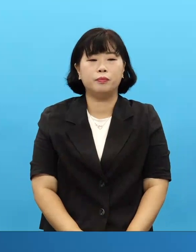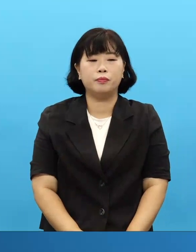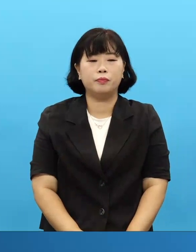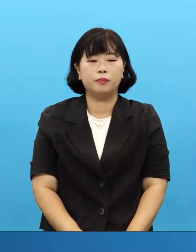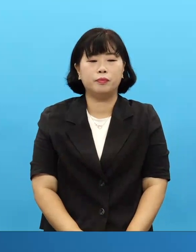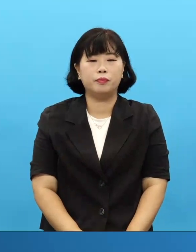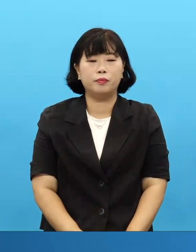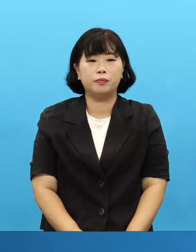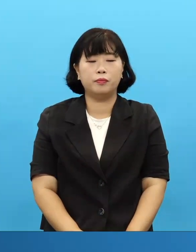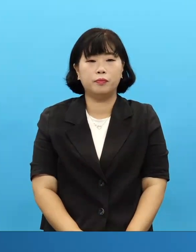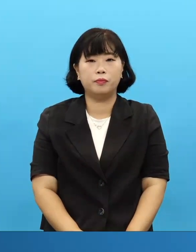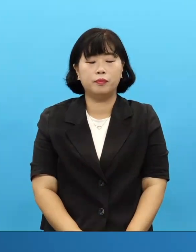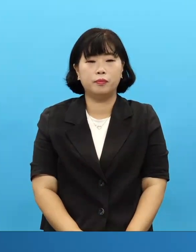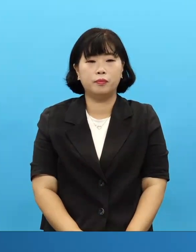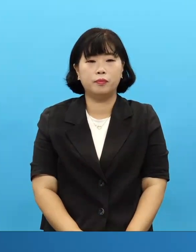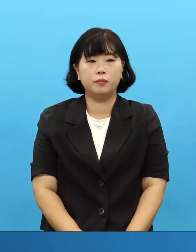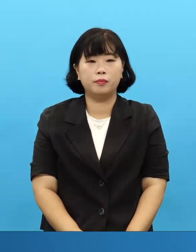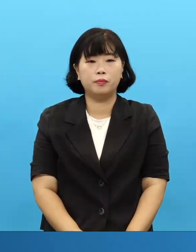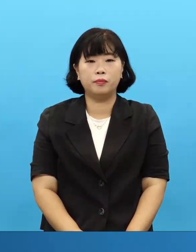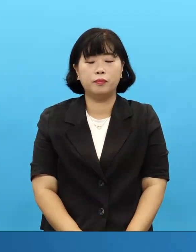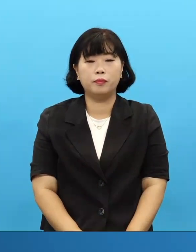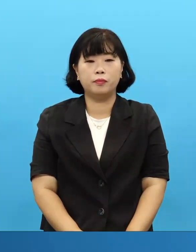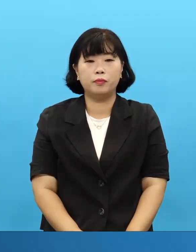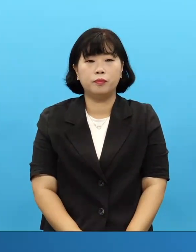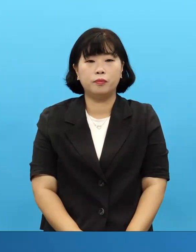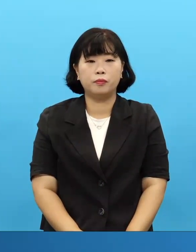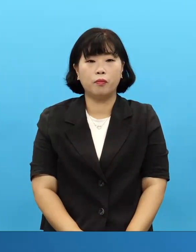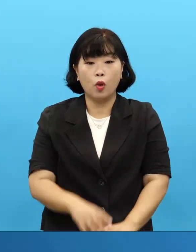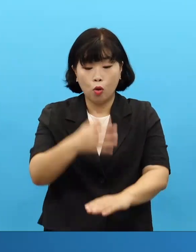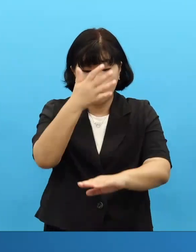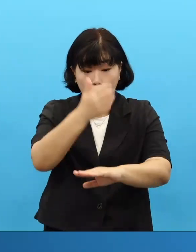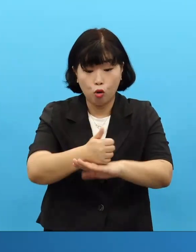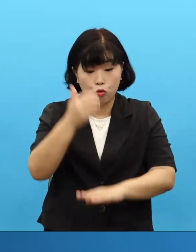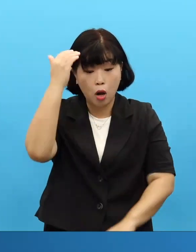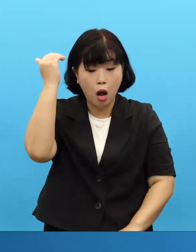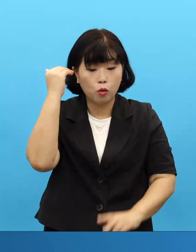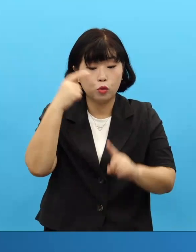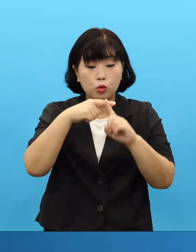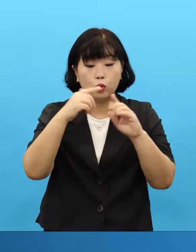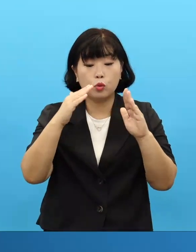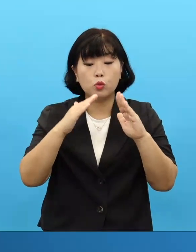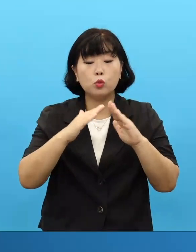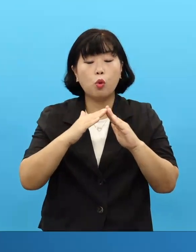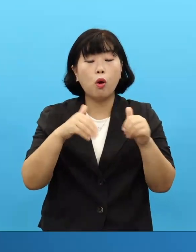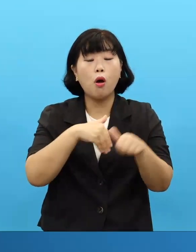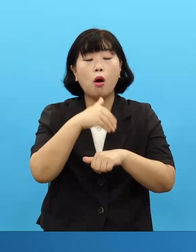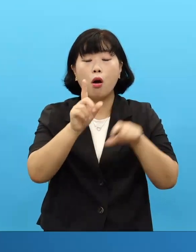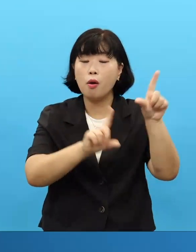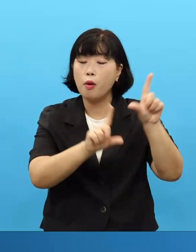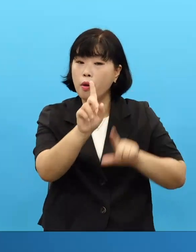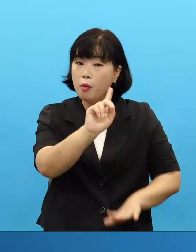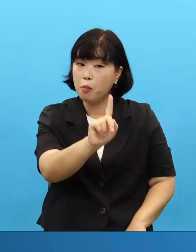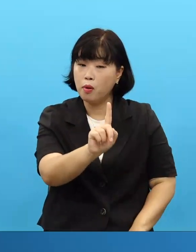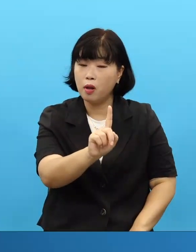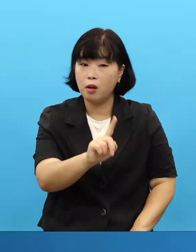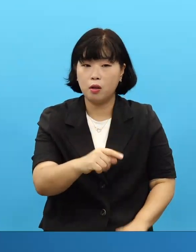not so very important in their lives. 그래서 한국 교회는 교인 안 모이는 교회가